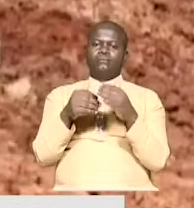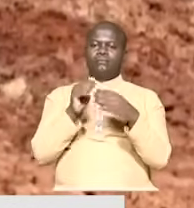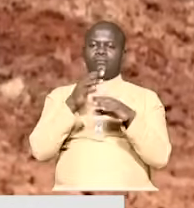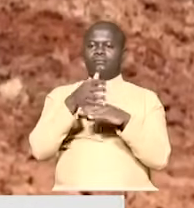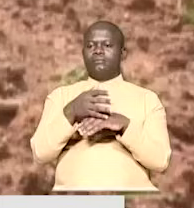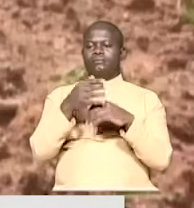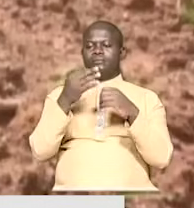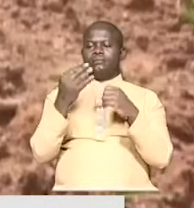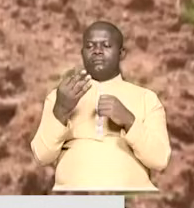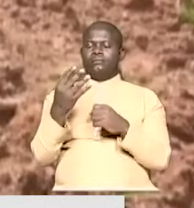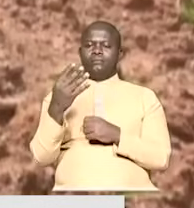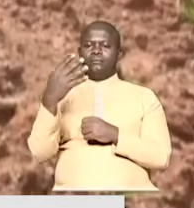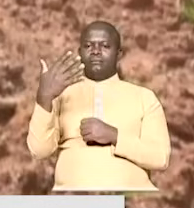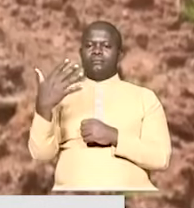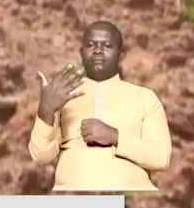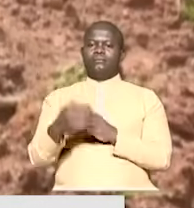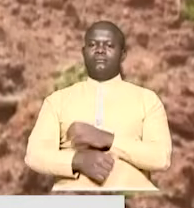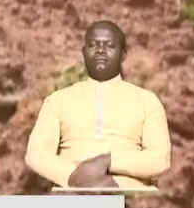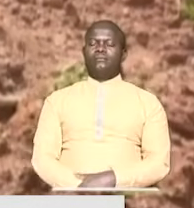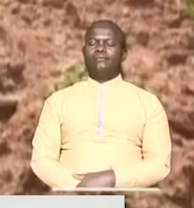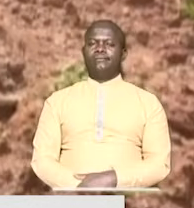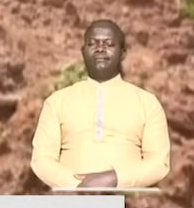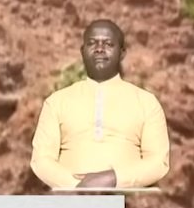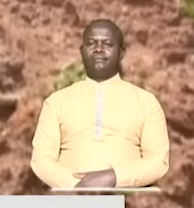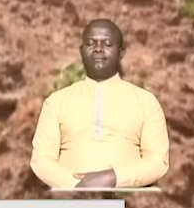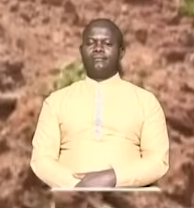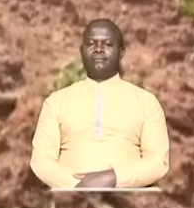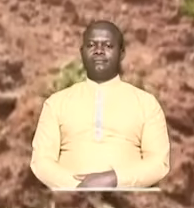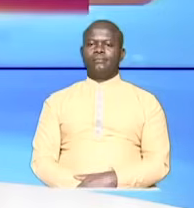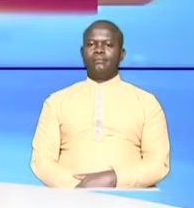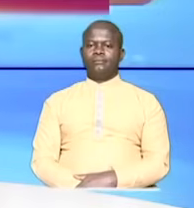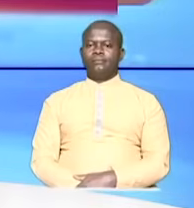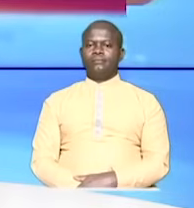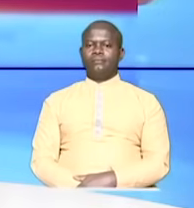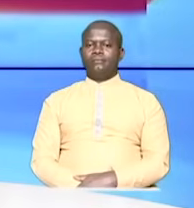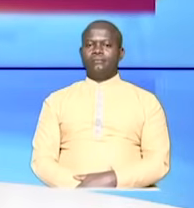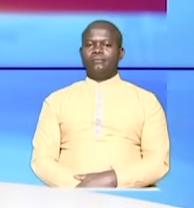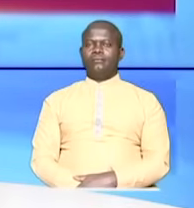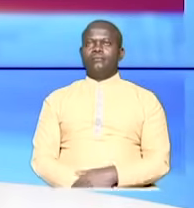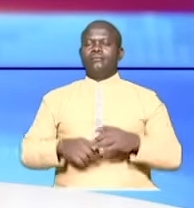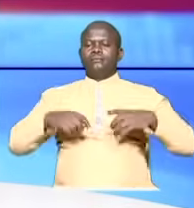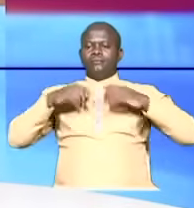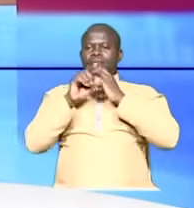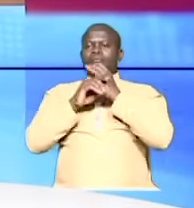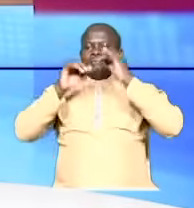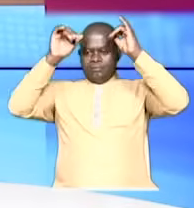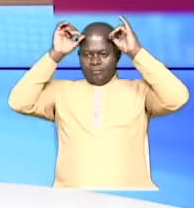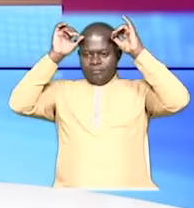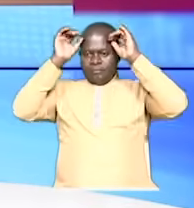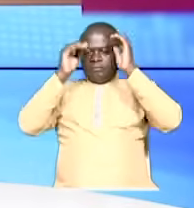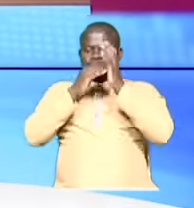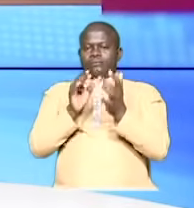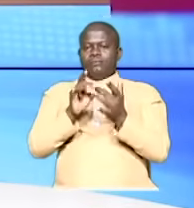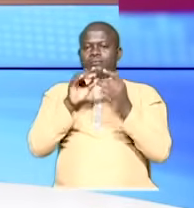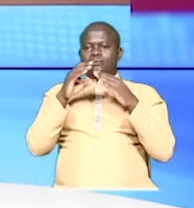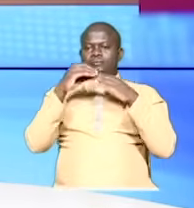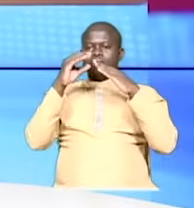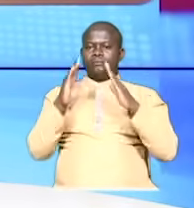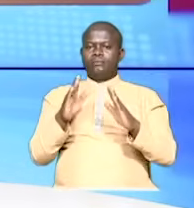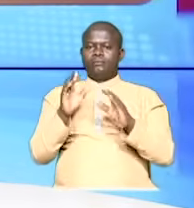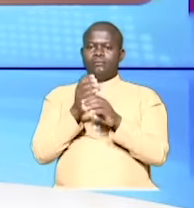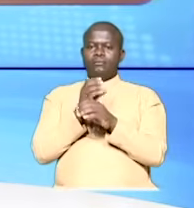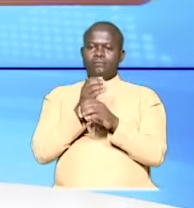kuri 45 Clema Karambizi mu karere ka Huye abatuye mu karere ka Nyagatare by'umwihariko abayobozi